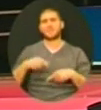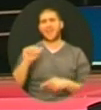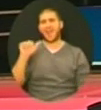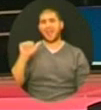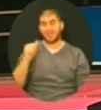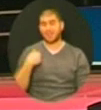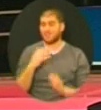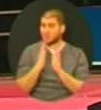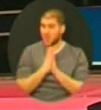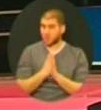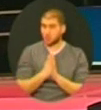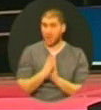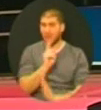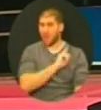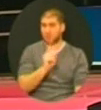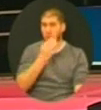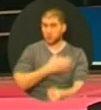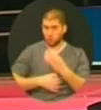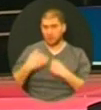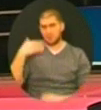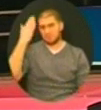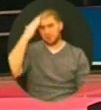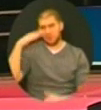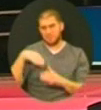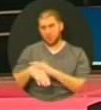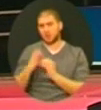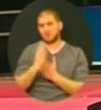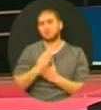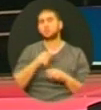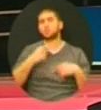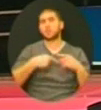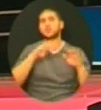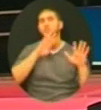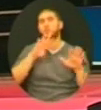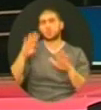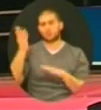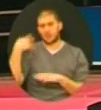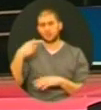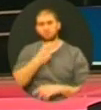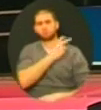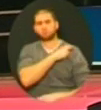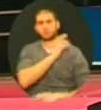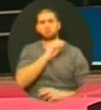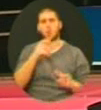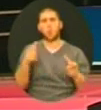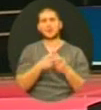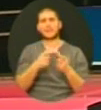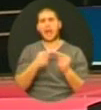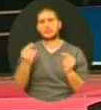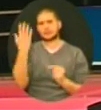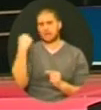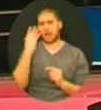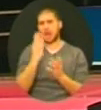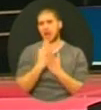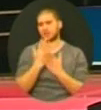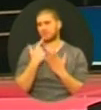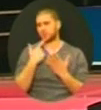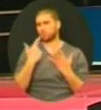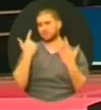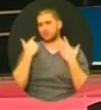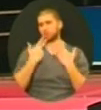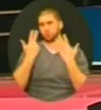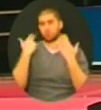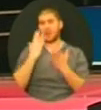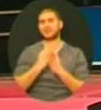למרות שביקשתי, מעולם לא תשאלו אותי, אני מכיר את המנהרות מאז 99, מיותי ראש מטה אוגדת עזה עד כ-7-8 שנים, עד